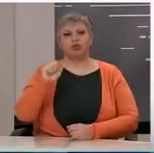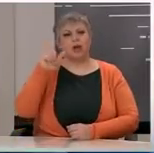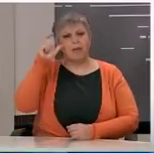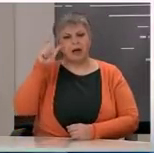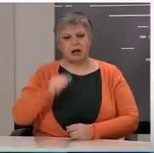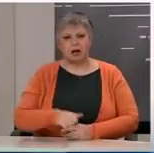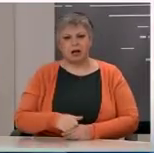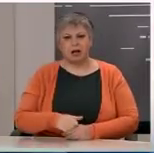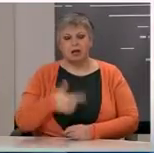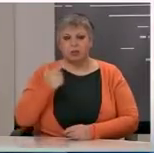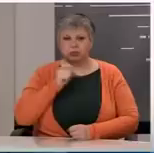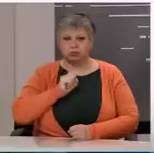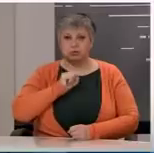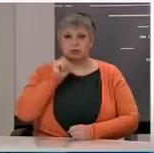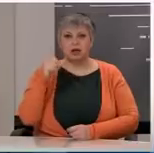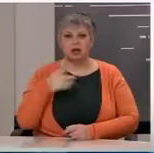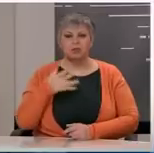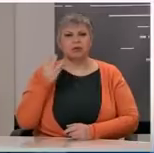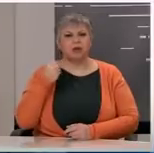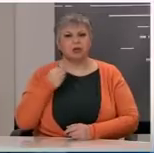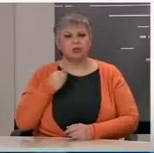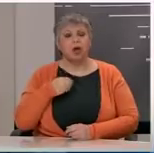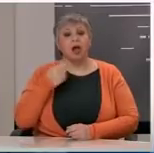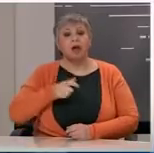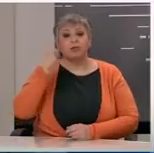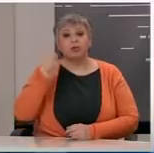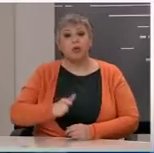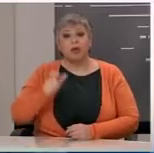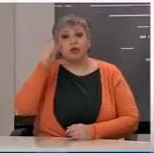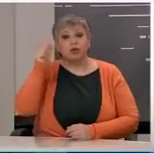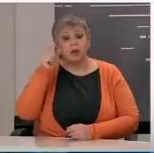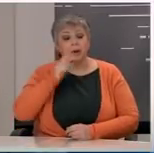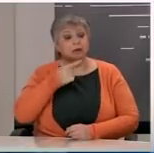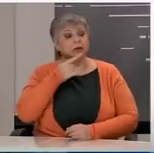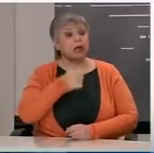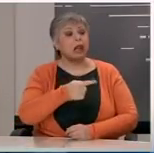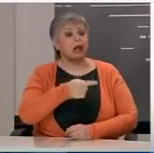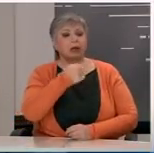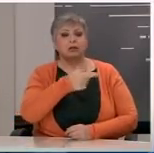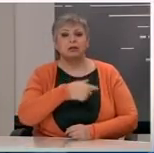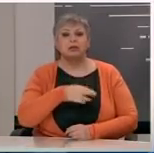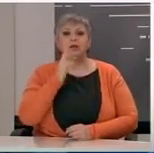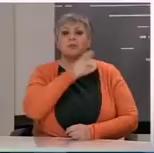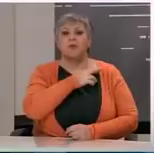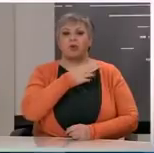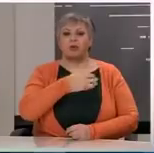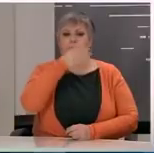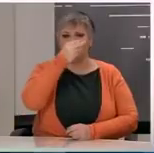με έκπληξη να απευθύνεται στον κύριο Τσίπρα λέγοντάς του: «Κύριε